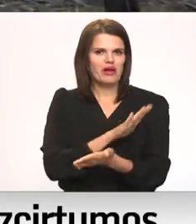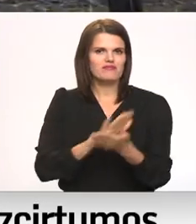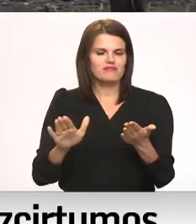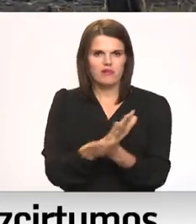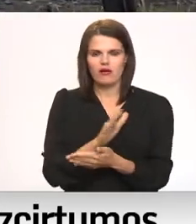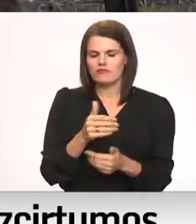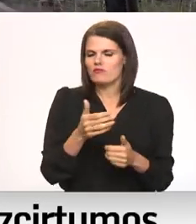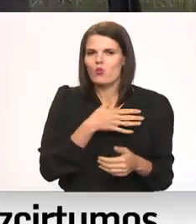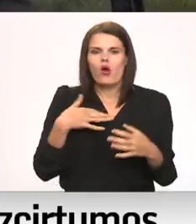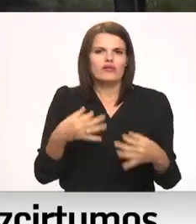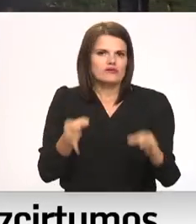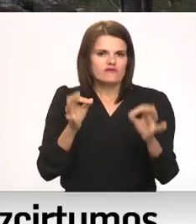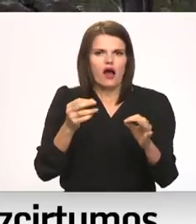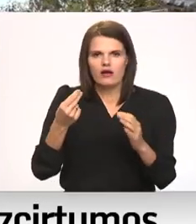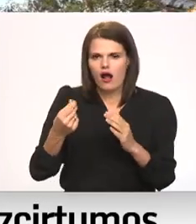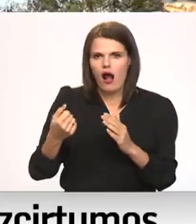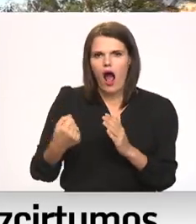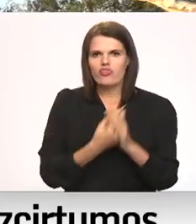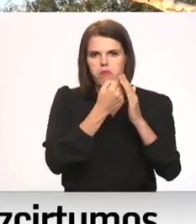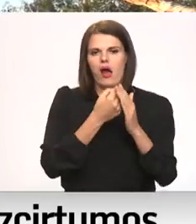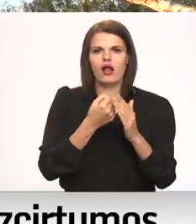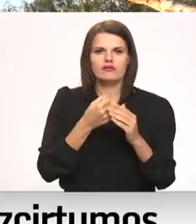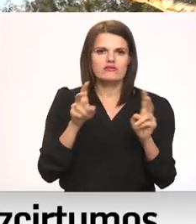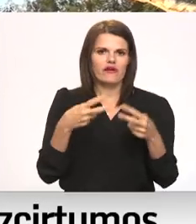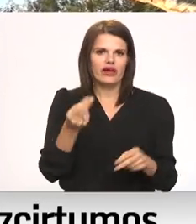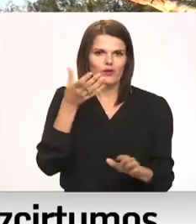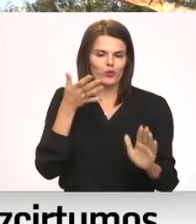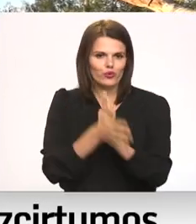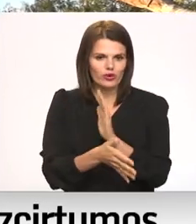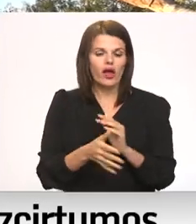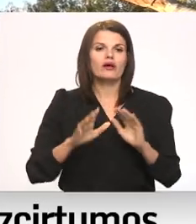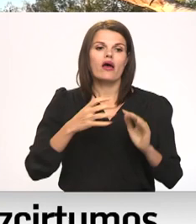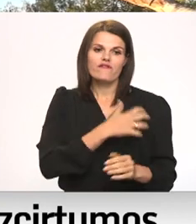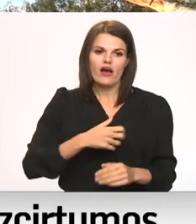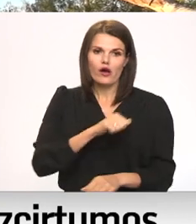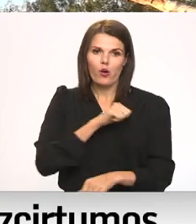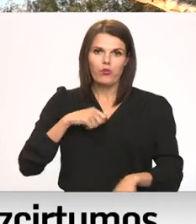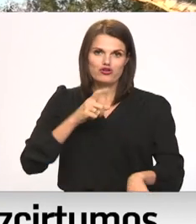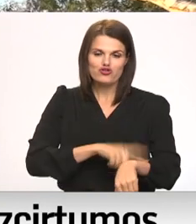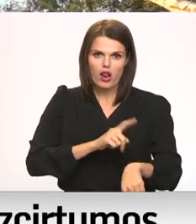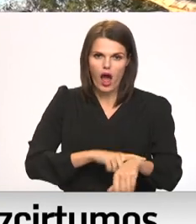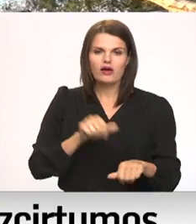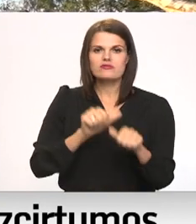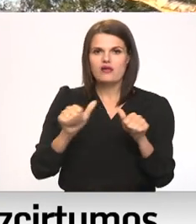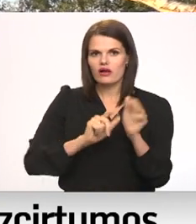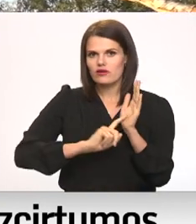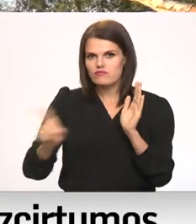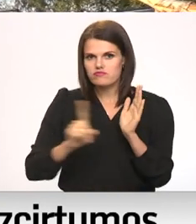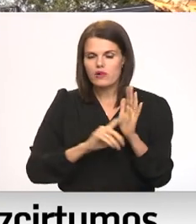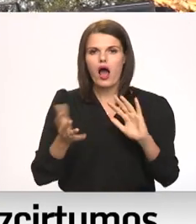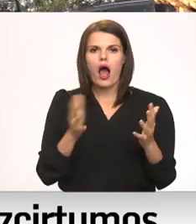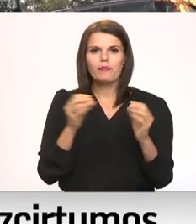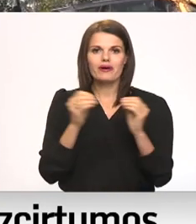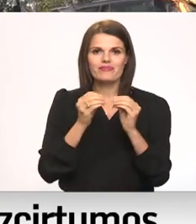ir ļoti nozīmīgs finansiāls atspaids. Šādi jāiegulda paša darbs un laiks, kā arī degviela, aptuveni 10 eiro